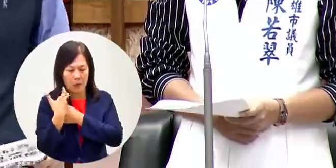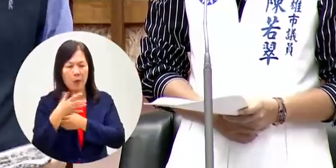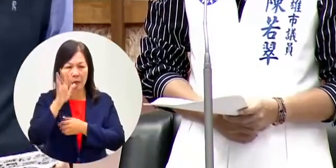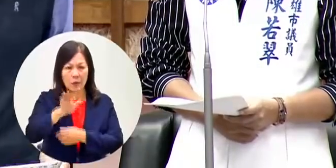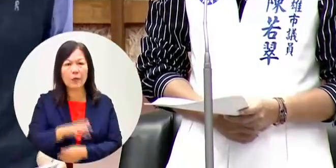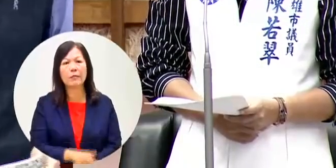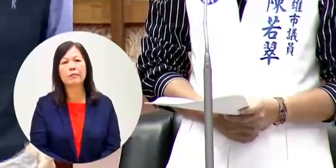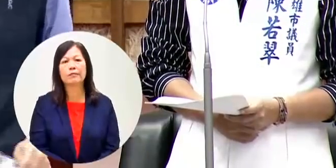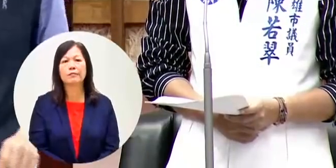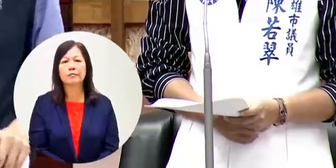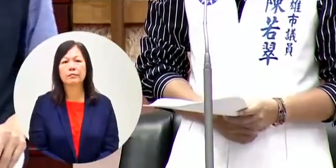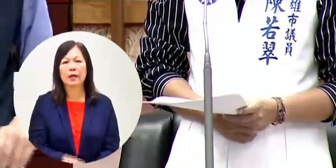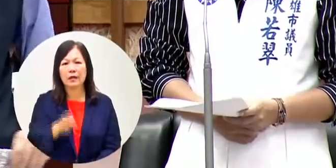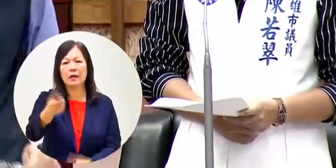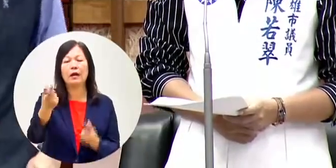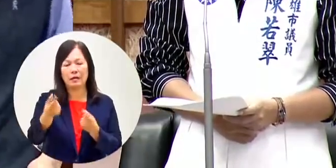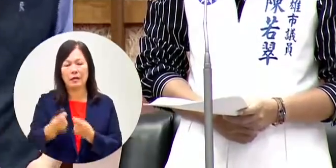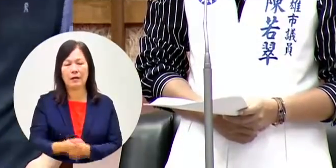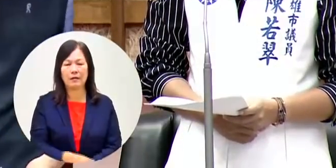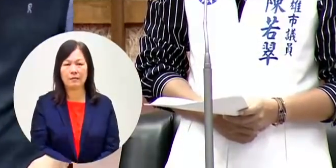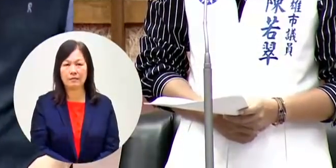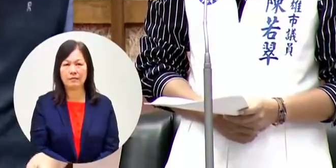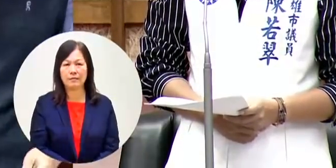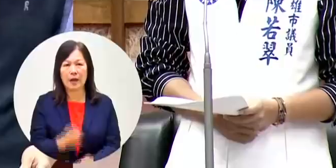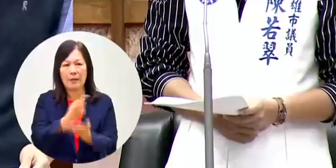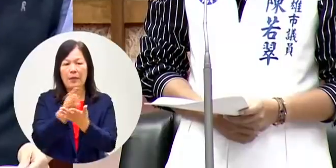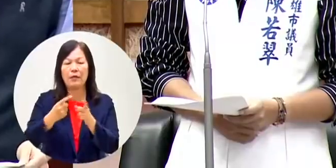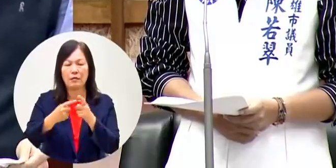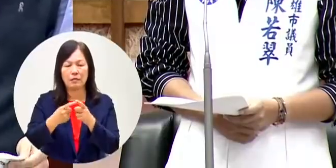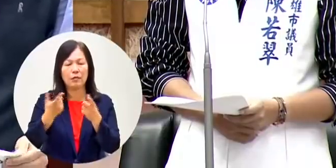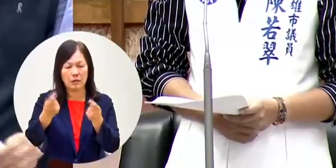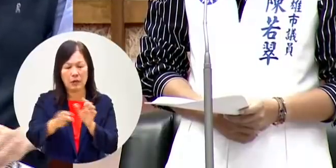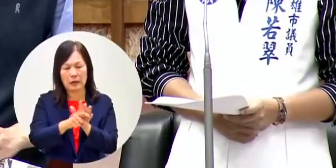哈，大家都希望我们能做一些事情。